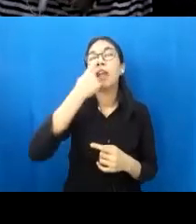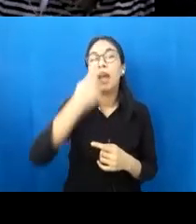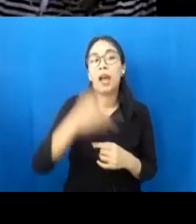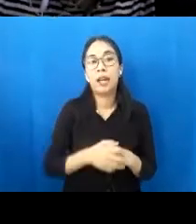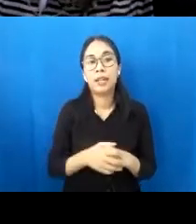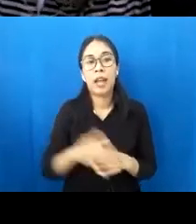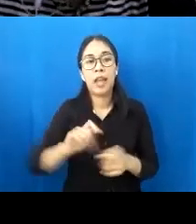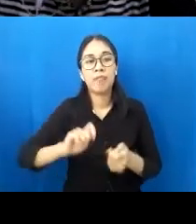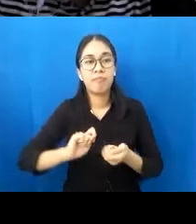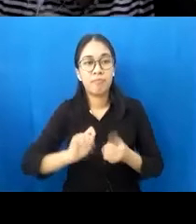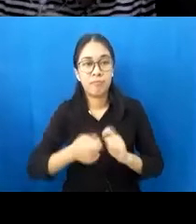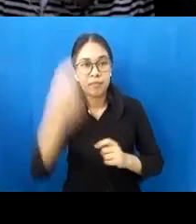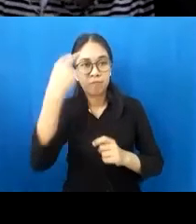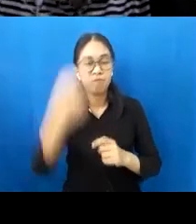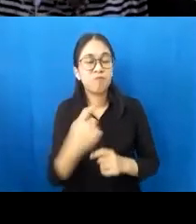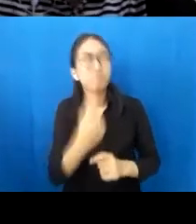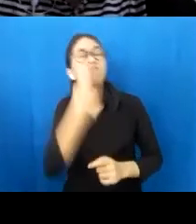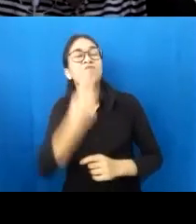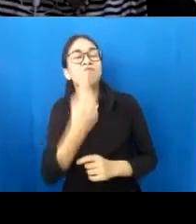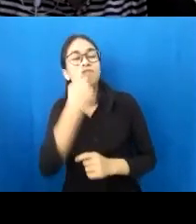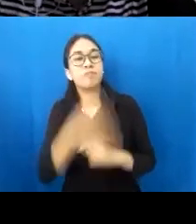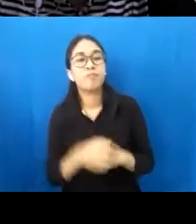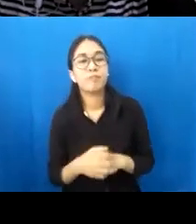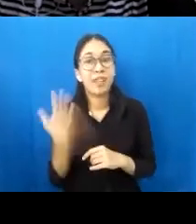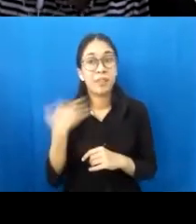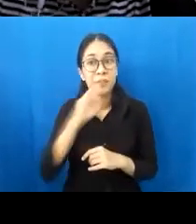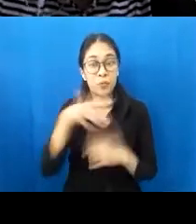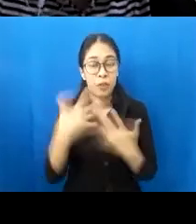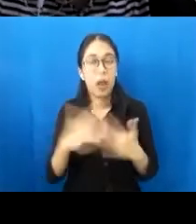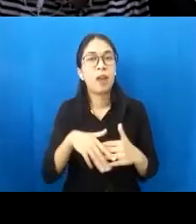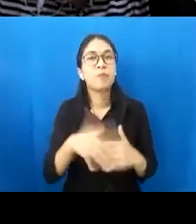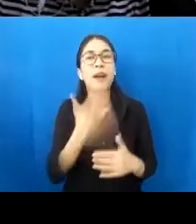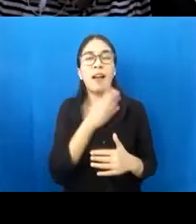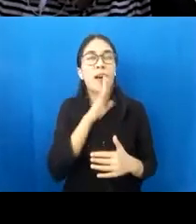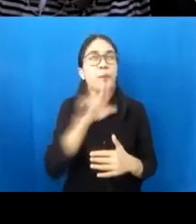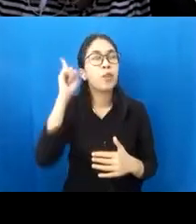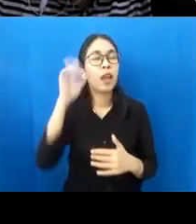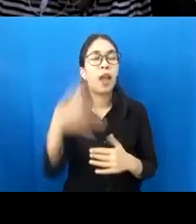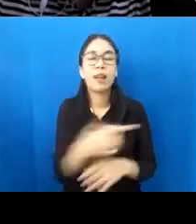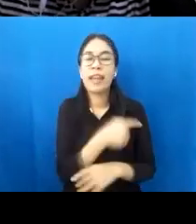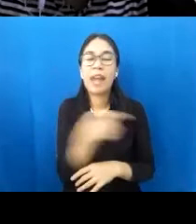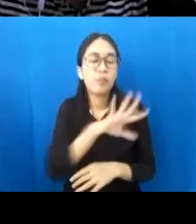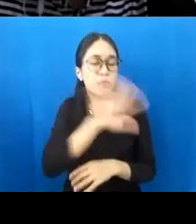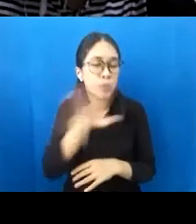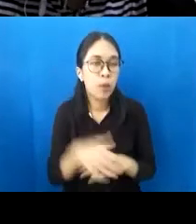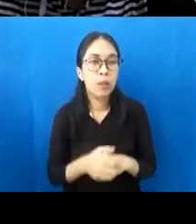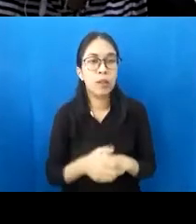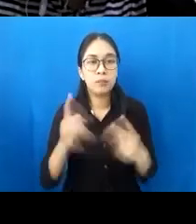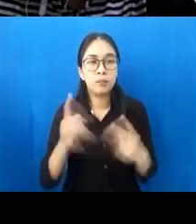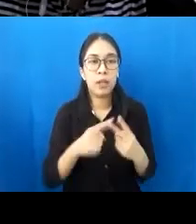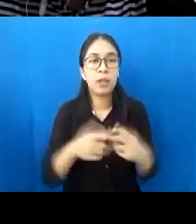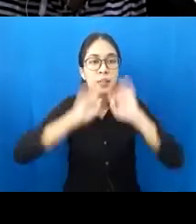Dr. Hikmasari, yang alhamdulillah saat itu hasilnya negatif semua ya. Kemudian dilanjutkan dengan sambutan-sambutan